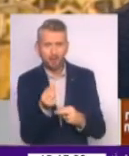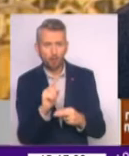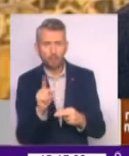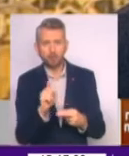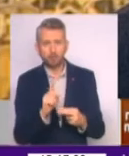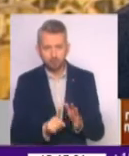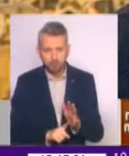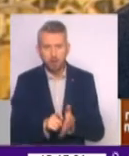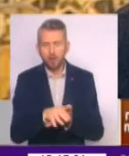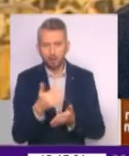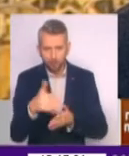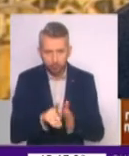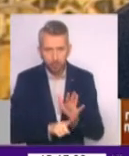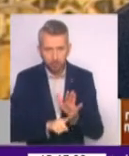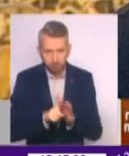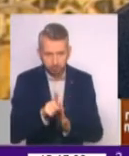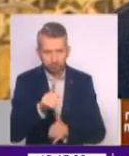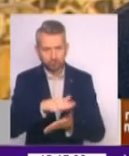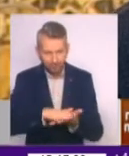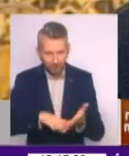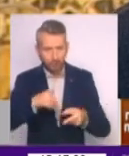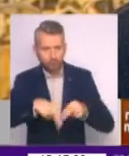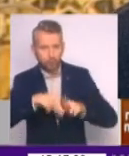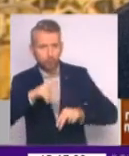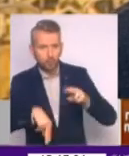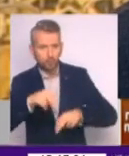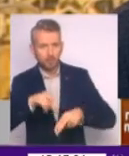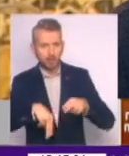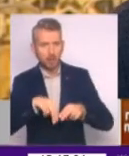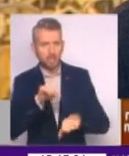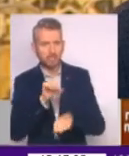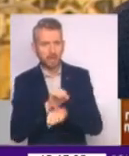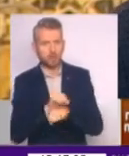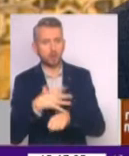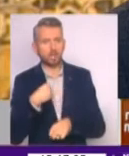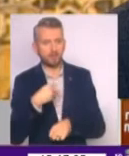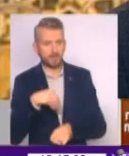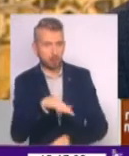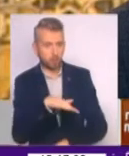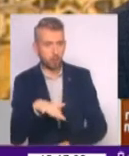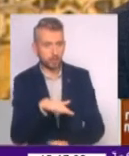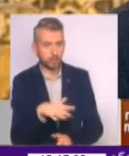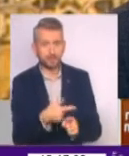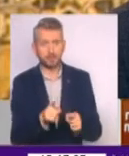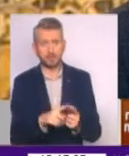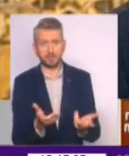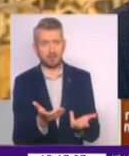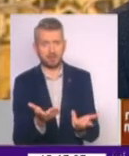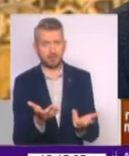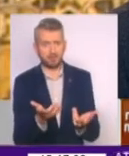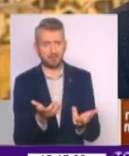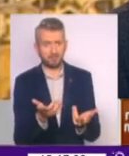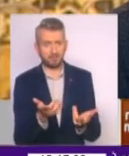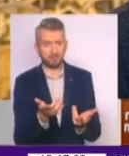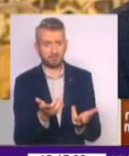точки добудову станції Львівська площа, ну, це не